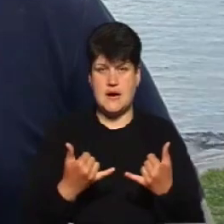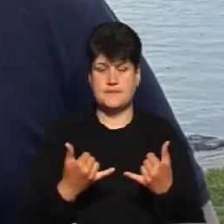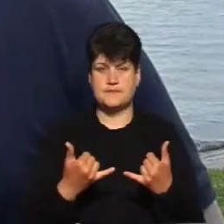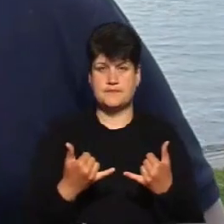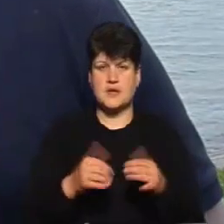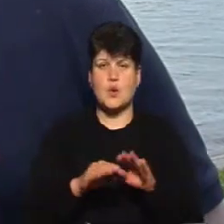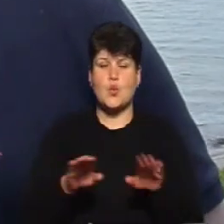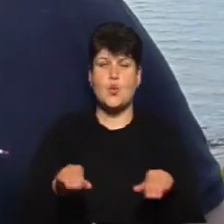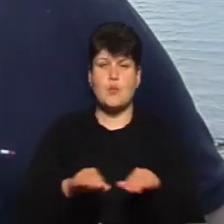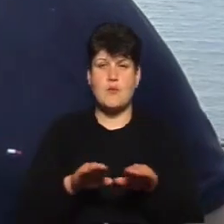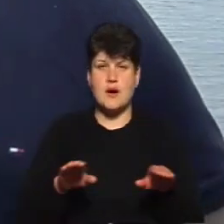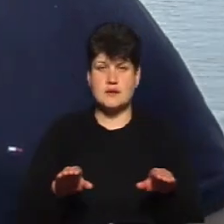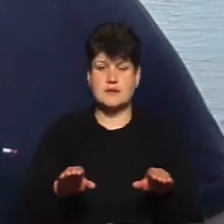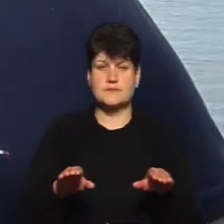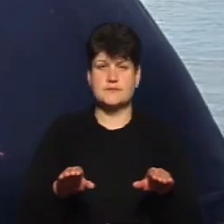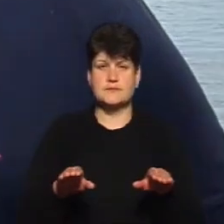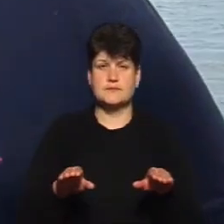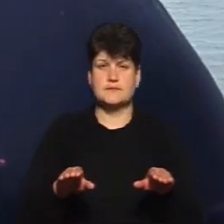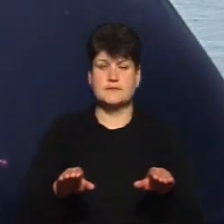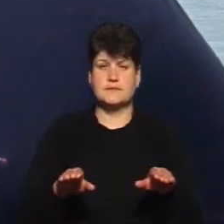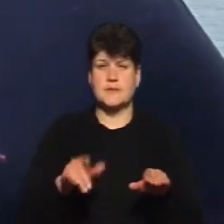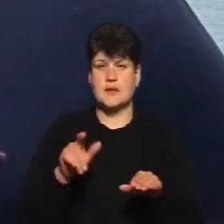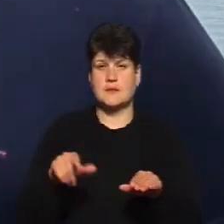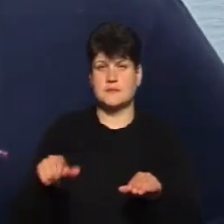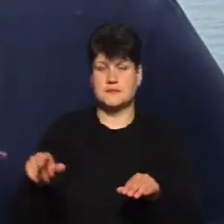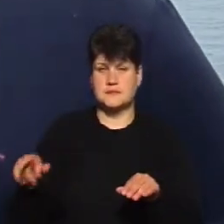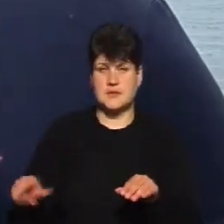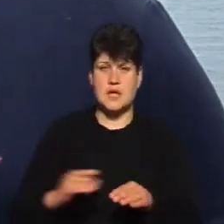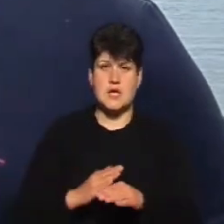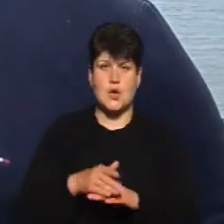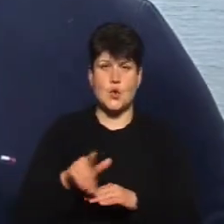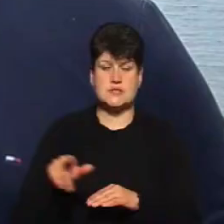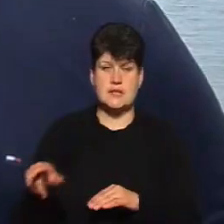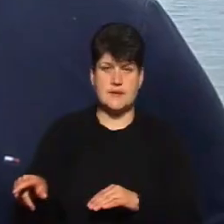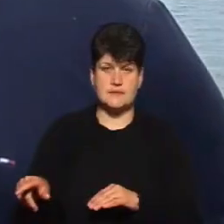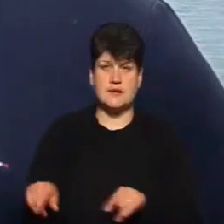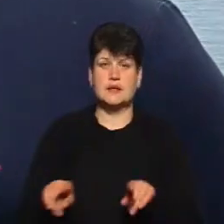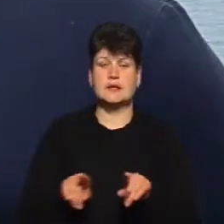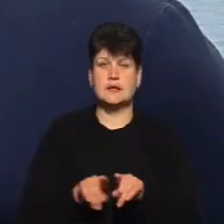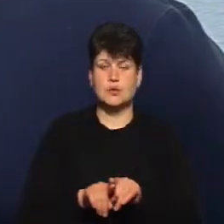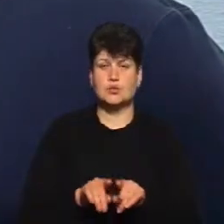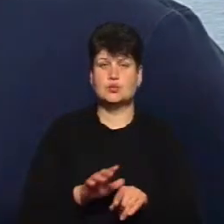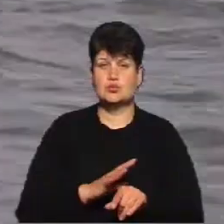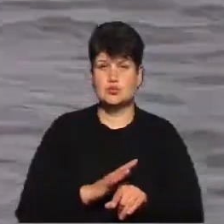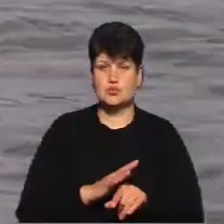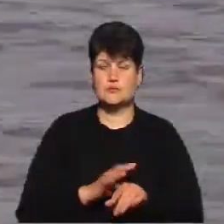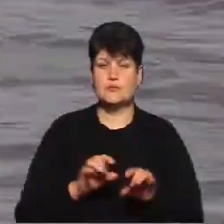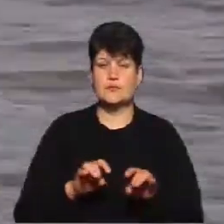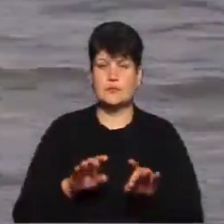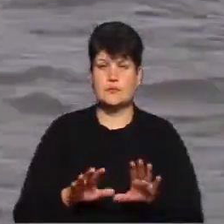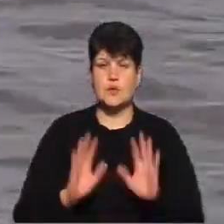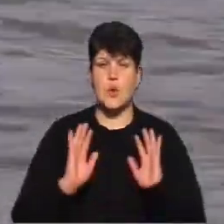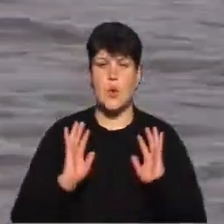для безпечного купання мешканців міста і гостей. Також були ними встановлено огорожу та